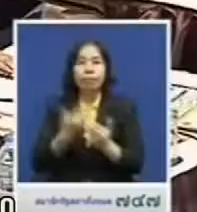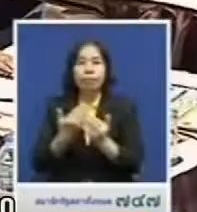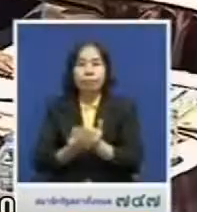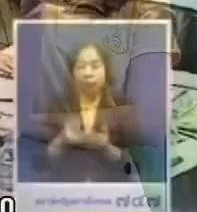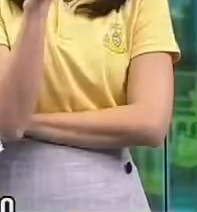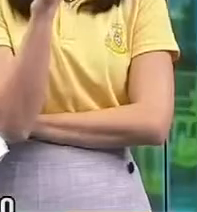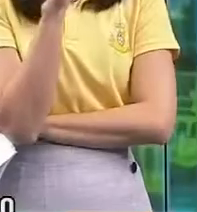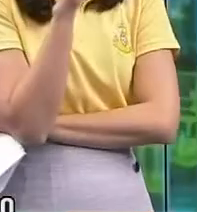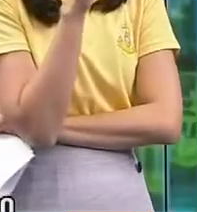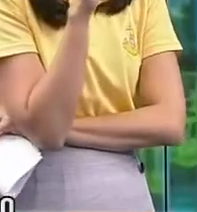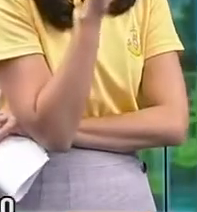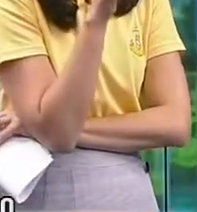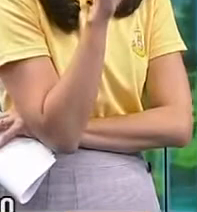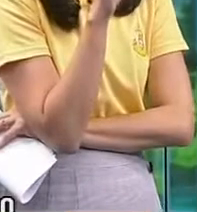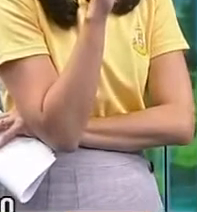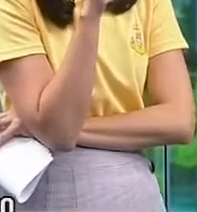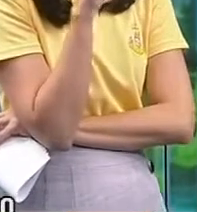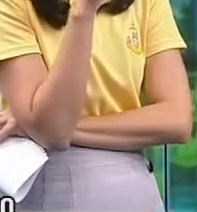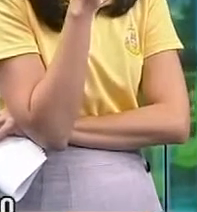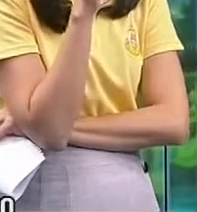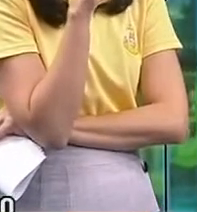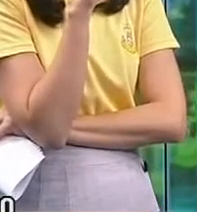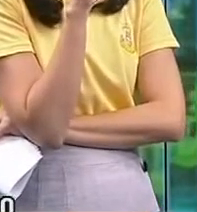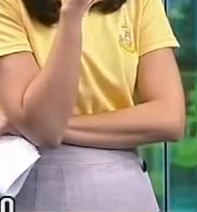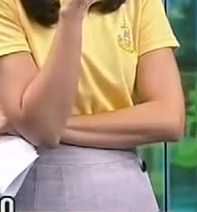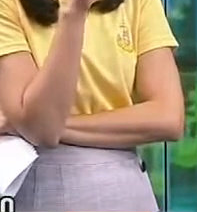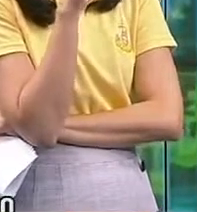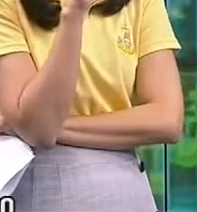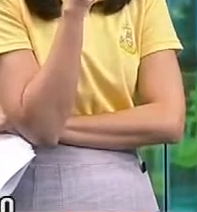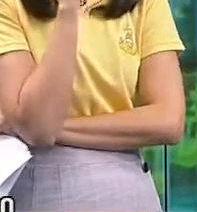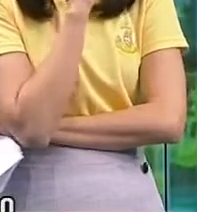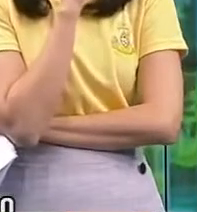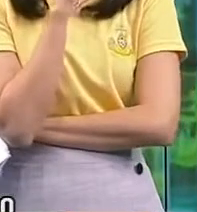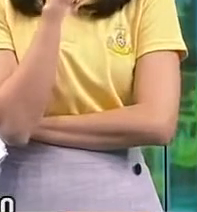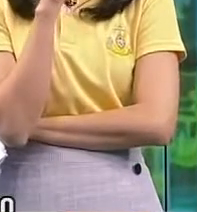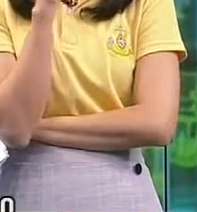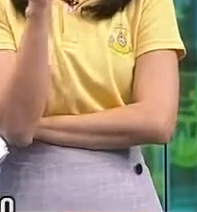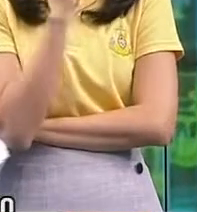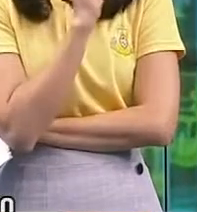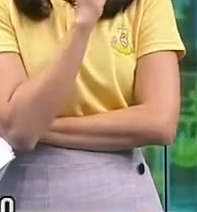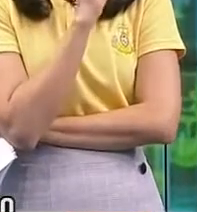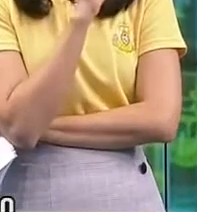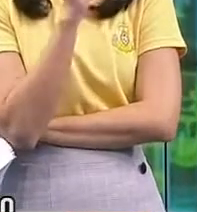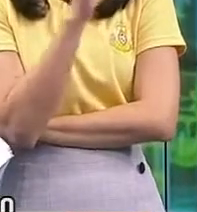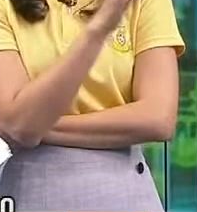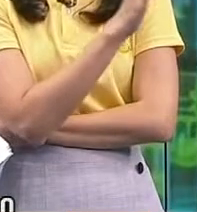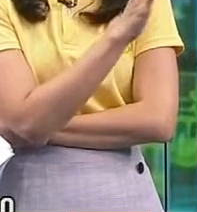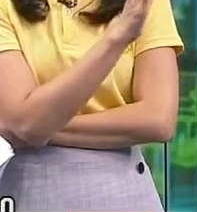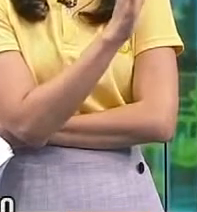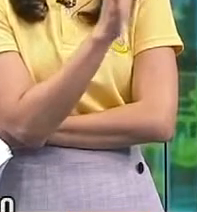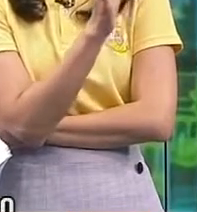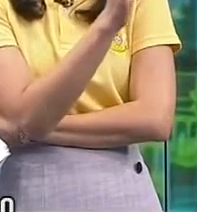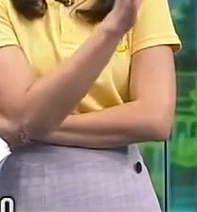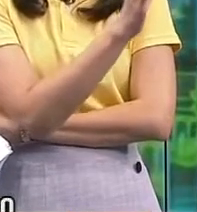ายกอาจจะต้องมีเรียกว่าเรียนรู้เทคนิคนะในการตอบโต้ในสภาอย ่ างนิดนึงซึ่งคงต้องใช้เวลานะคะอันนี้เดี๋ยวเ